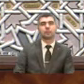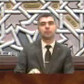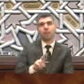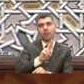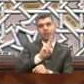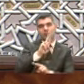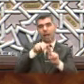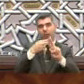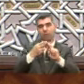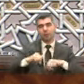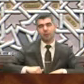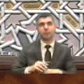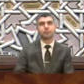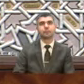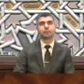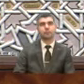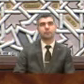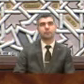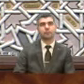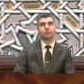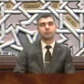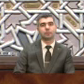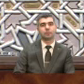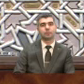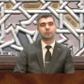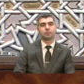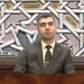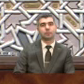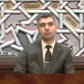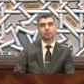كلمة للسيدة الوزيرة للرد على التعقيبات، تفضلوا.